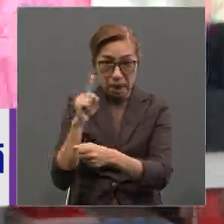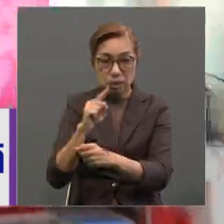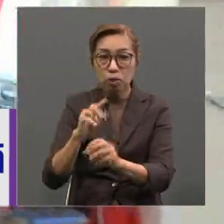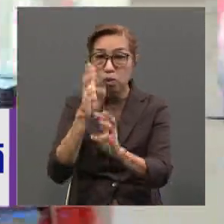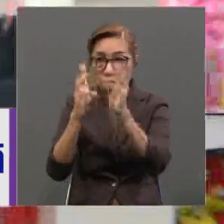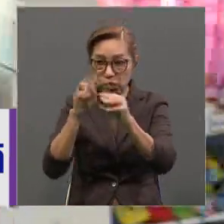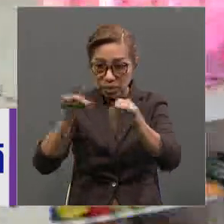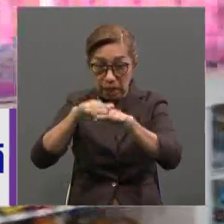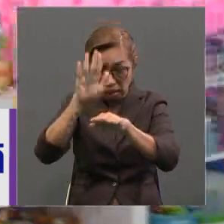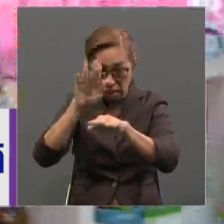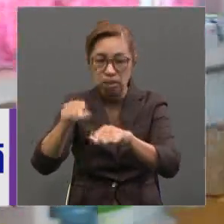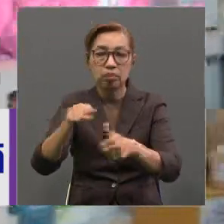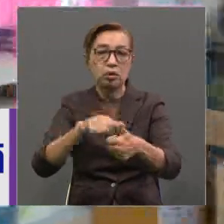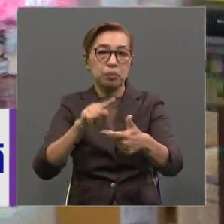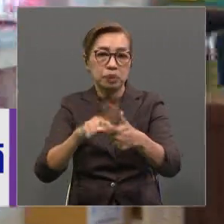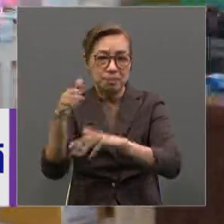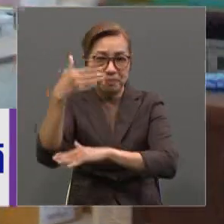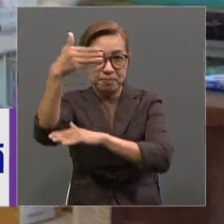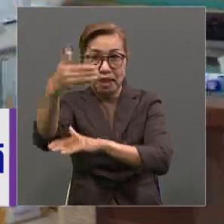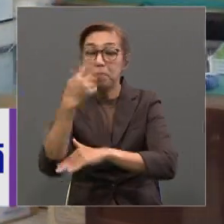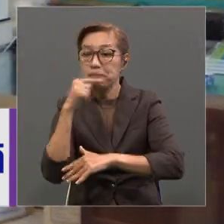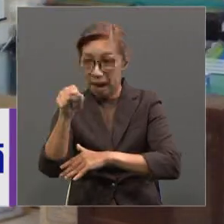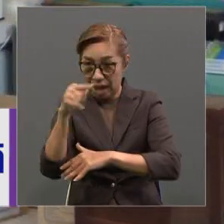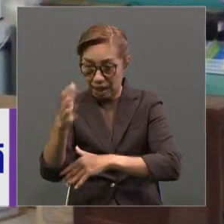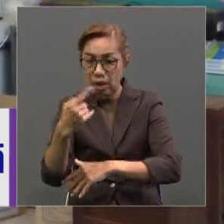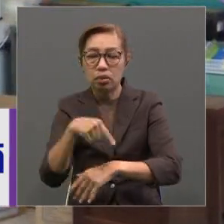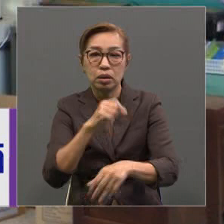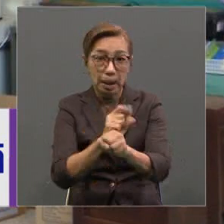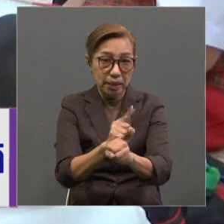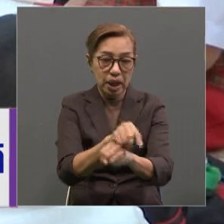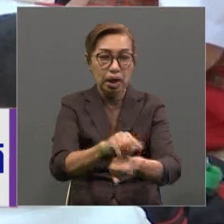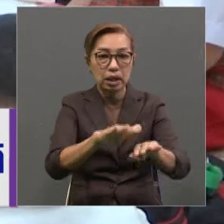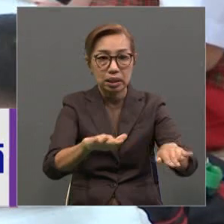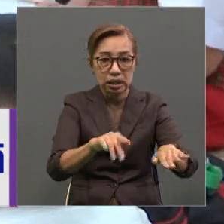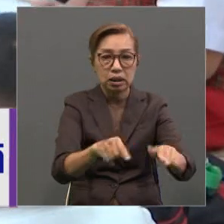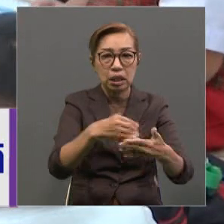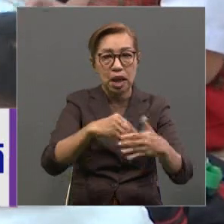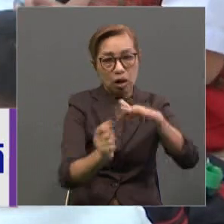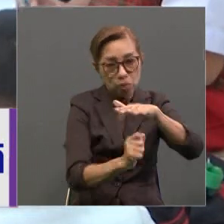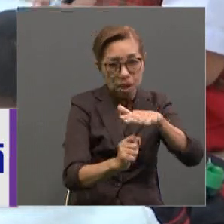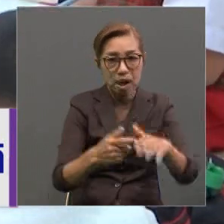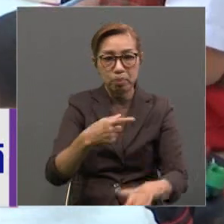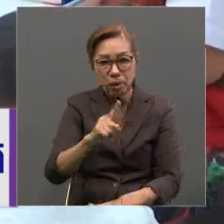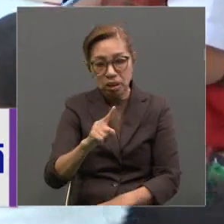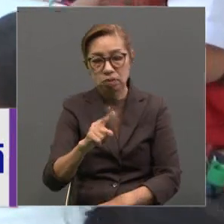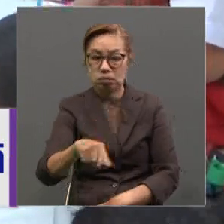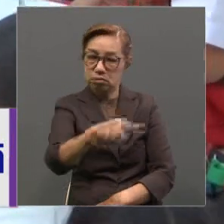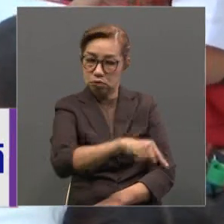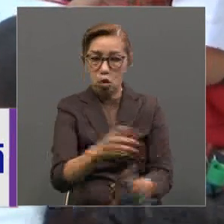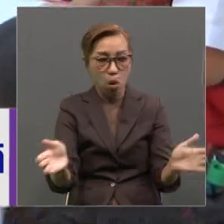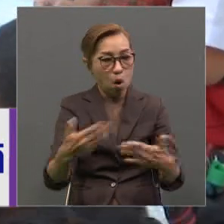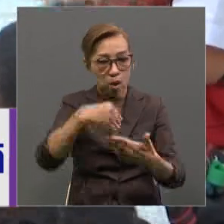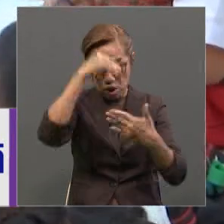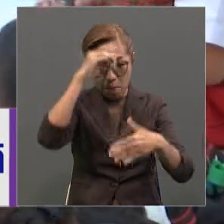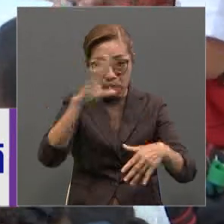ว่าให้เด็กนักเรียนโดยเฉพาะเด็กเล็กชั้นอนุบาล 1ประถมศึกษาปีที่ 1อยู่จากภายในห้องเรียนที่ติดตั้งเครื่องฟอกอากาศ